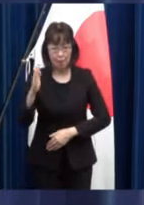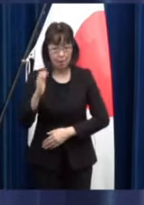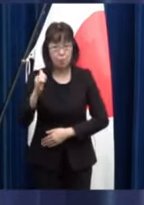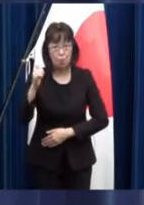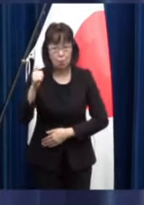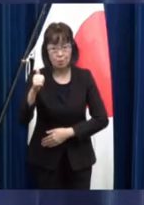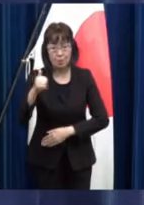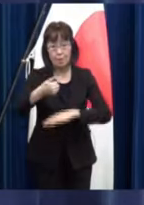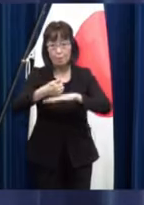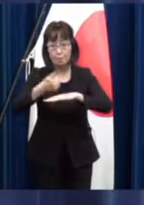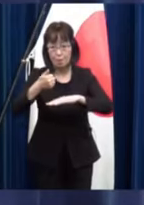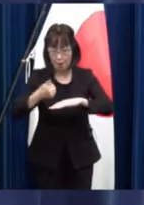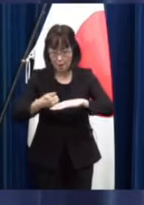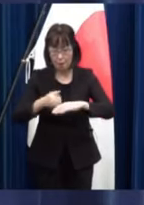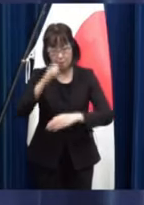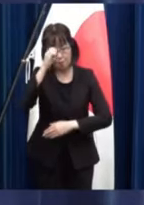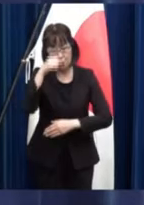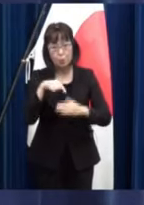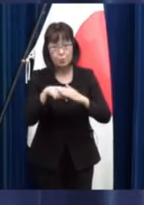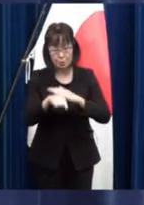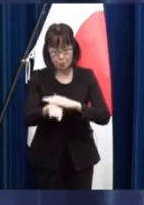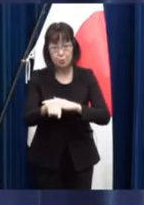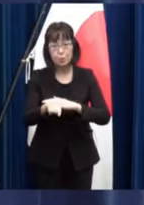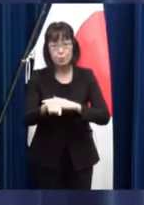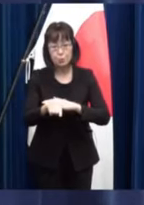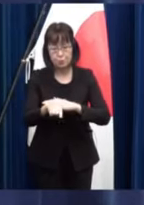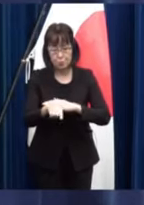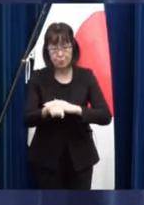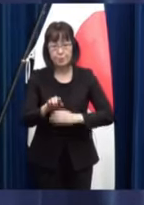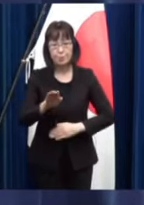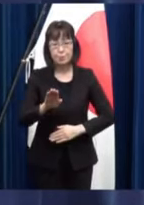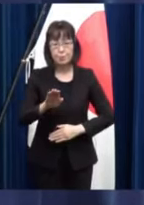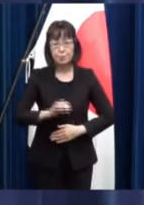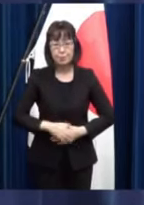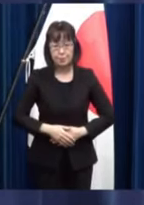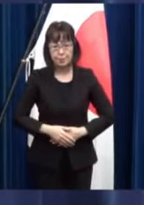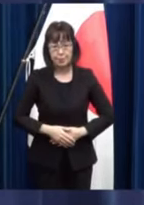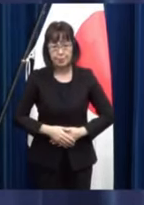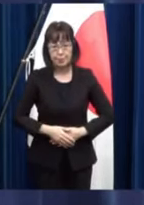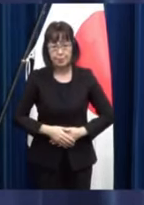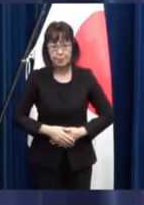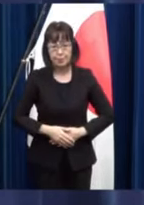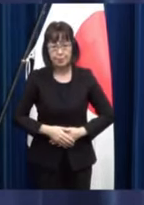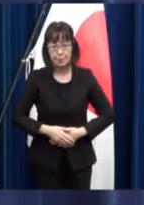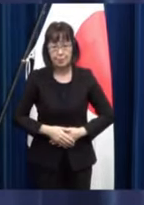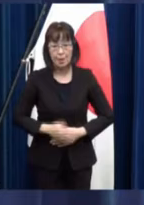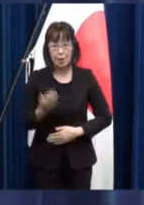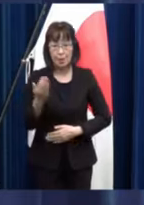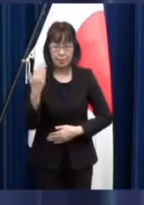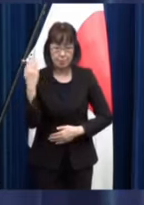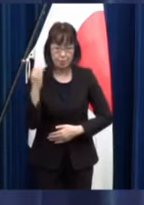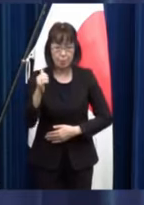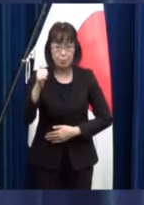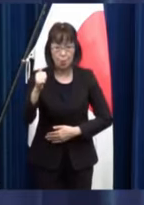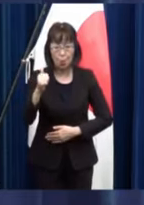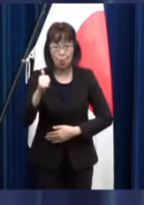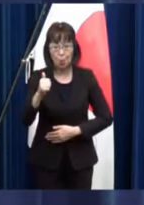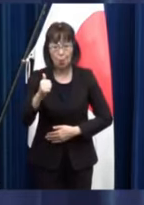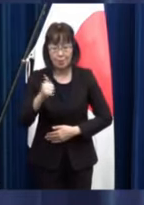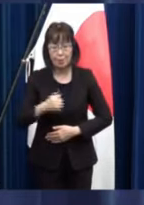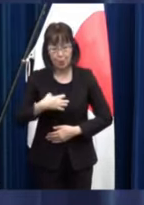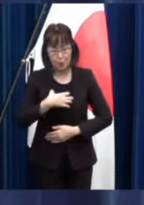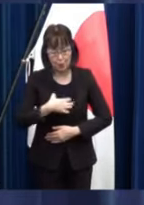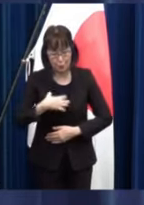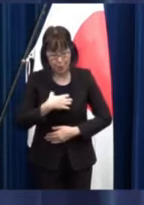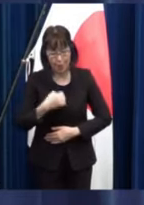ため道半ばで退かれることになりました。前総理の無念の思いを推察をい